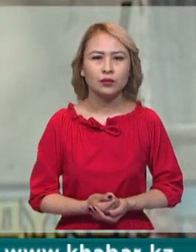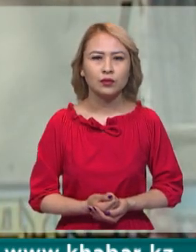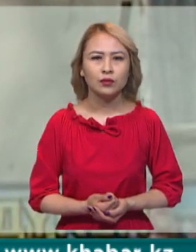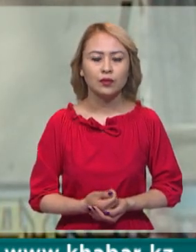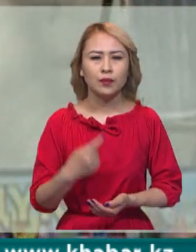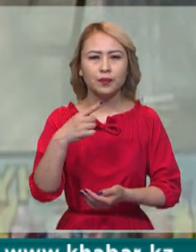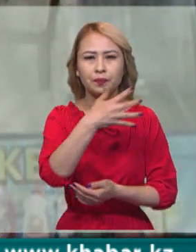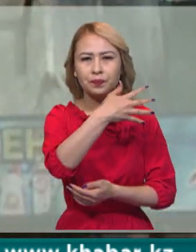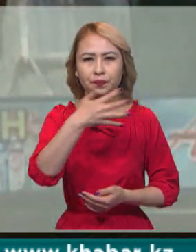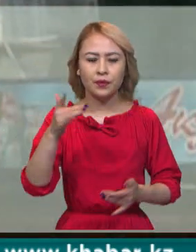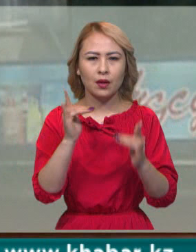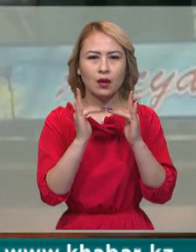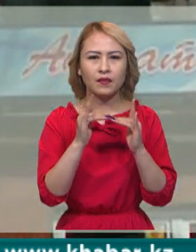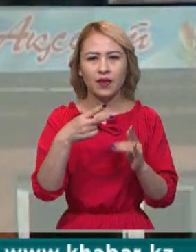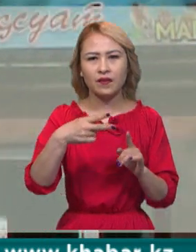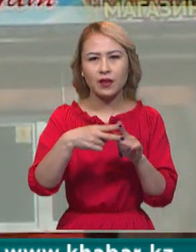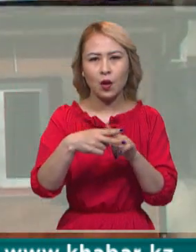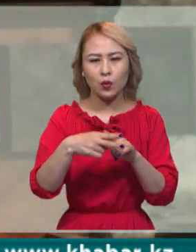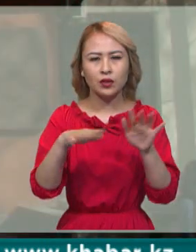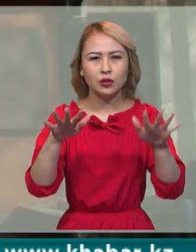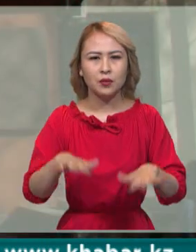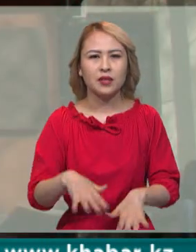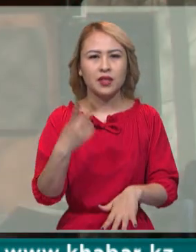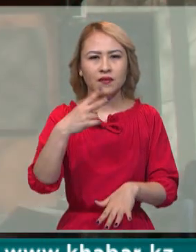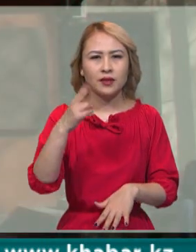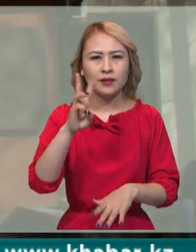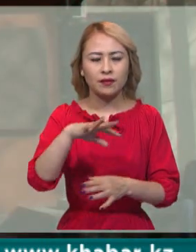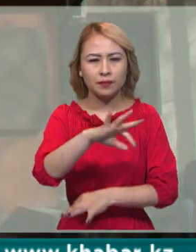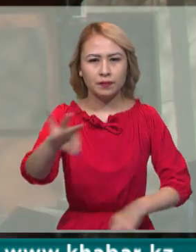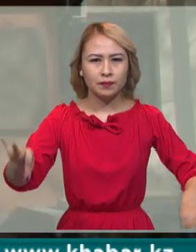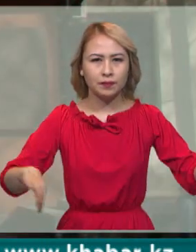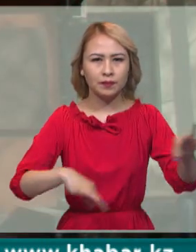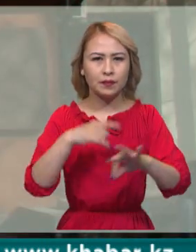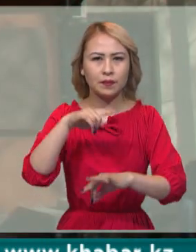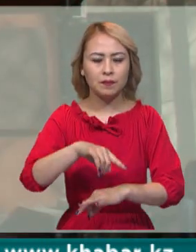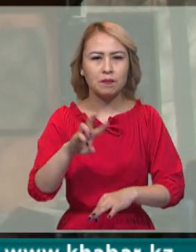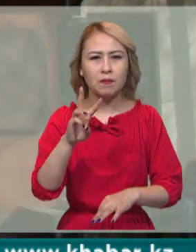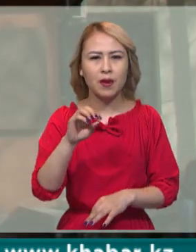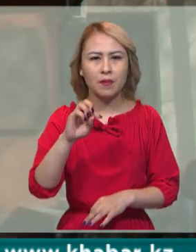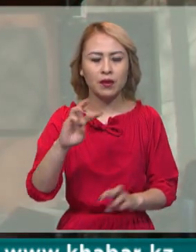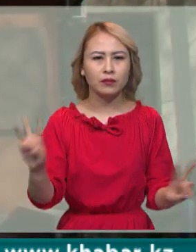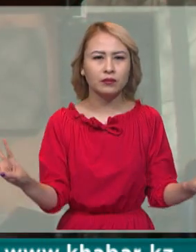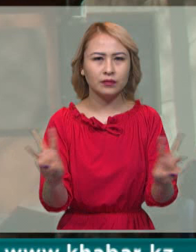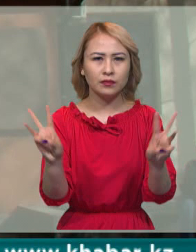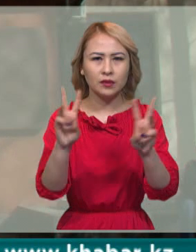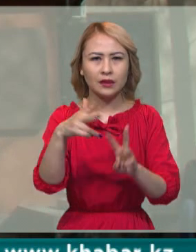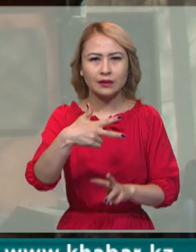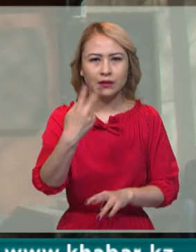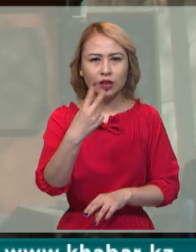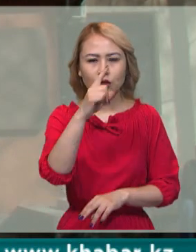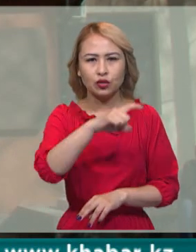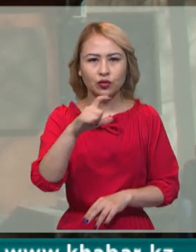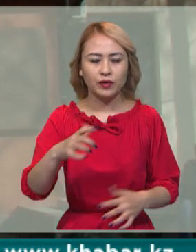Бес қабатты жатақхананың екінші қабатында 20 шаршы метр ауданда пәтерде жиһаз жанған. Өрт кезінде 32